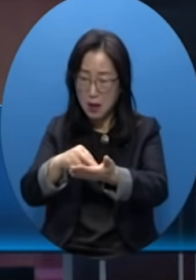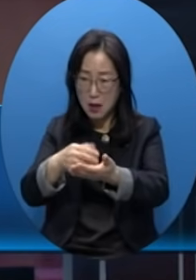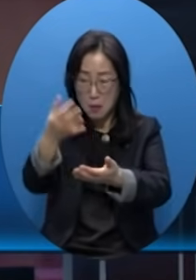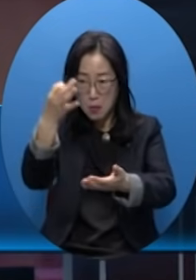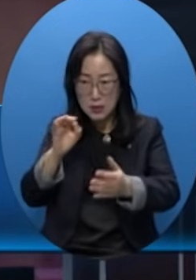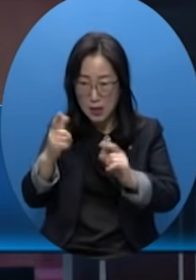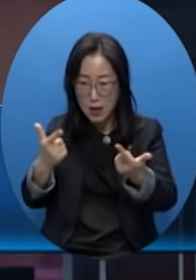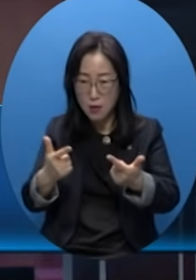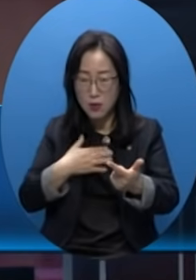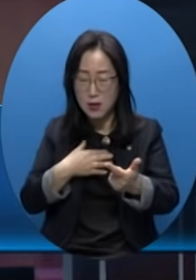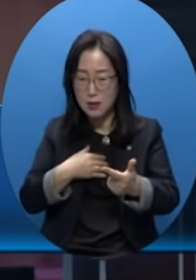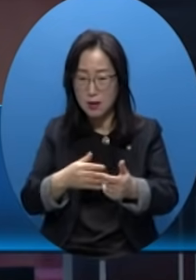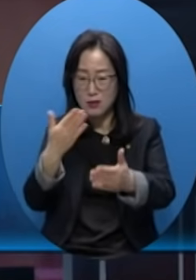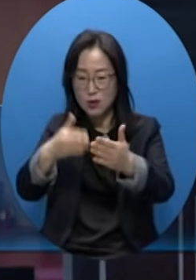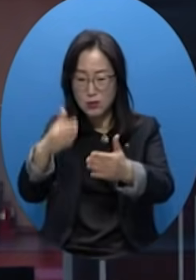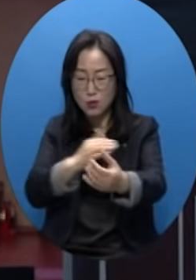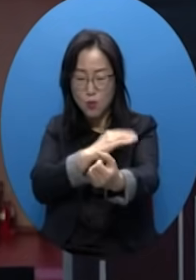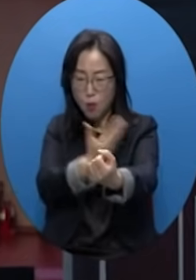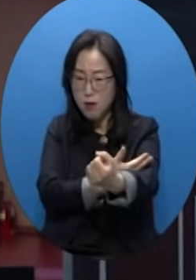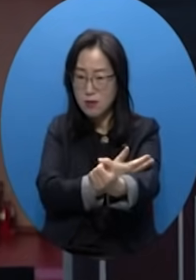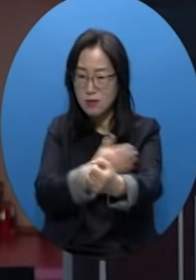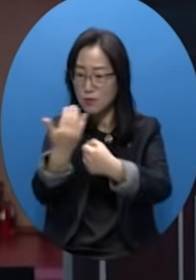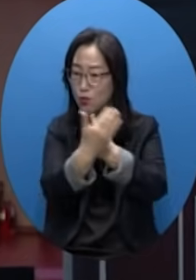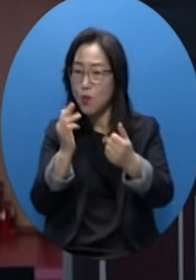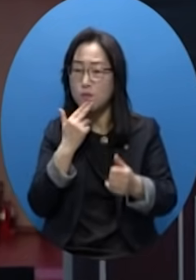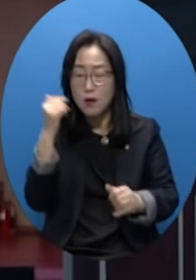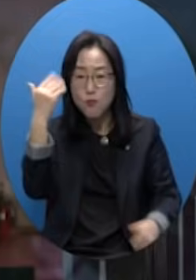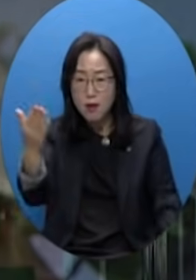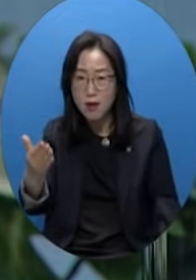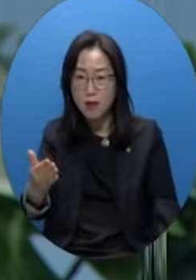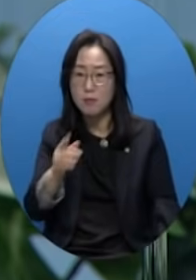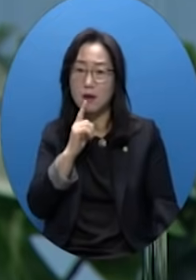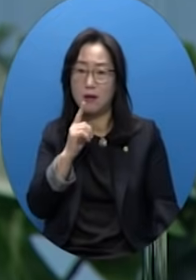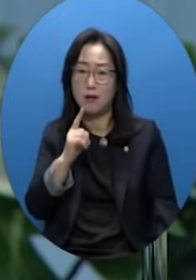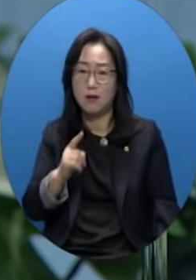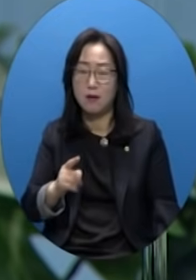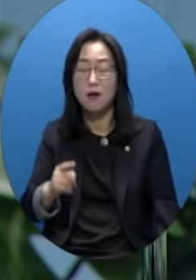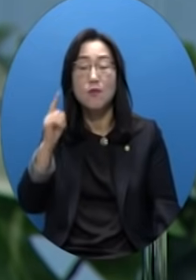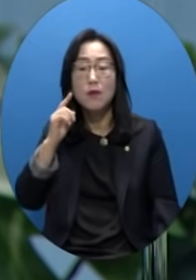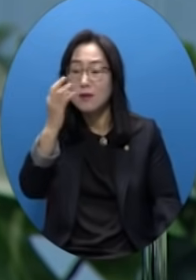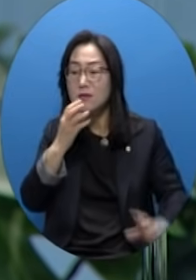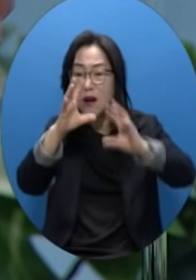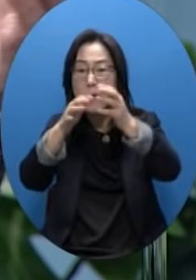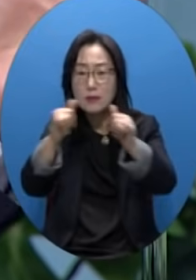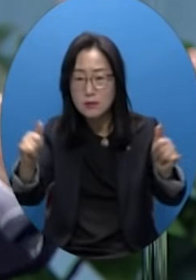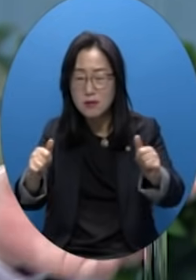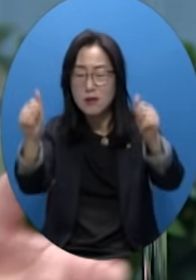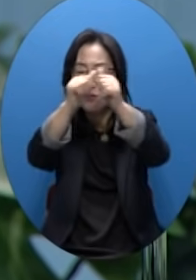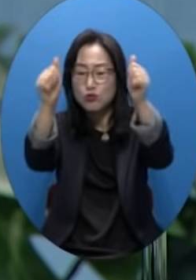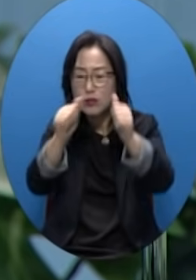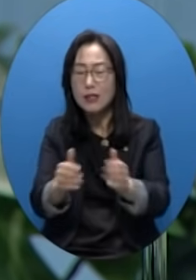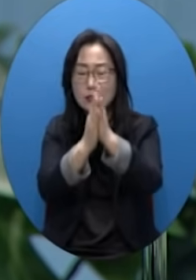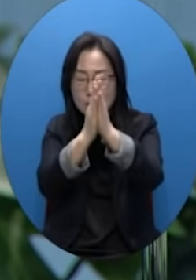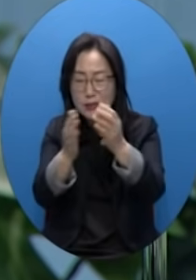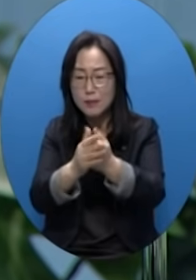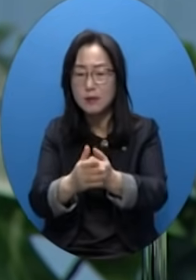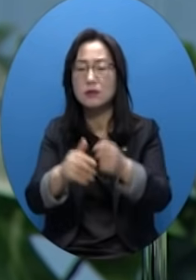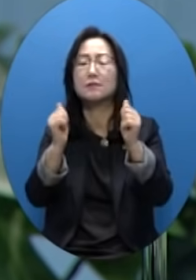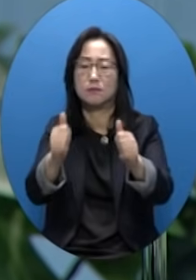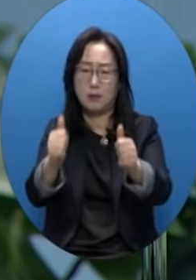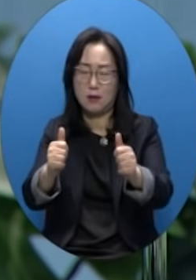벗어난다 하느냐 이 사람의 성이 우상숭배로 1 18 받아 바벨론을 끌려가게 되었는데